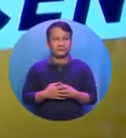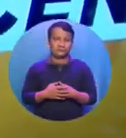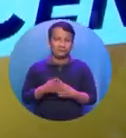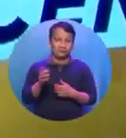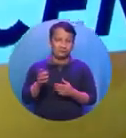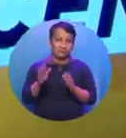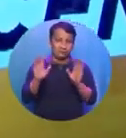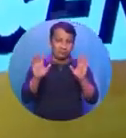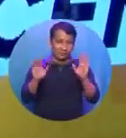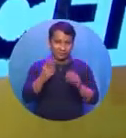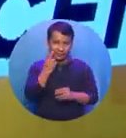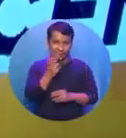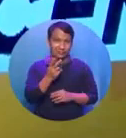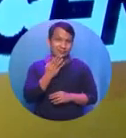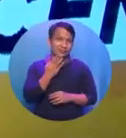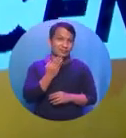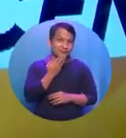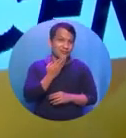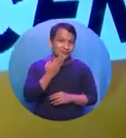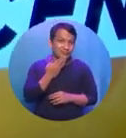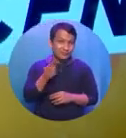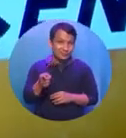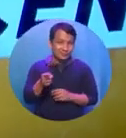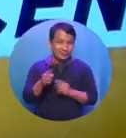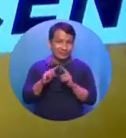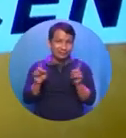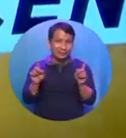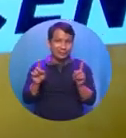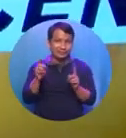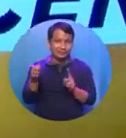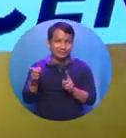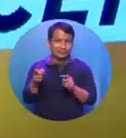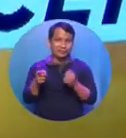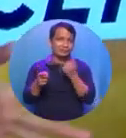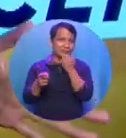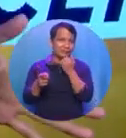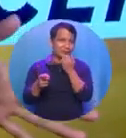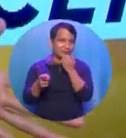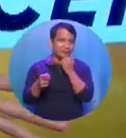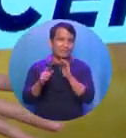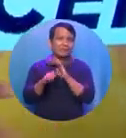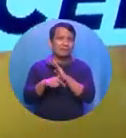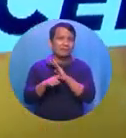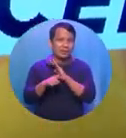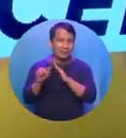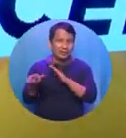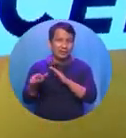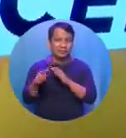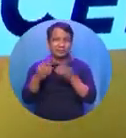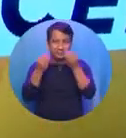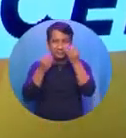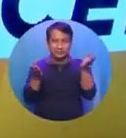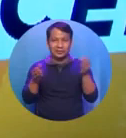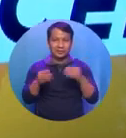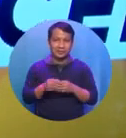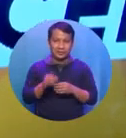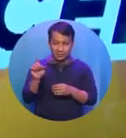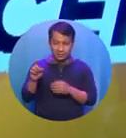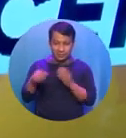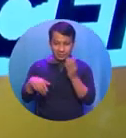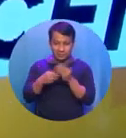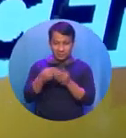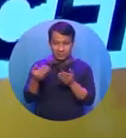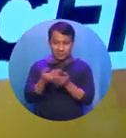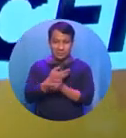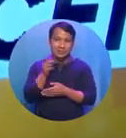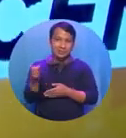Diba? Ang sweet. Nako, nako. Pero ang system may sabit. Abangan ang buong detalye mamaya. Itong isa pang kaso tungkol naman